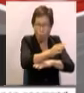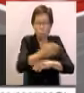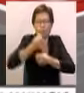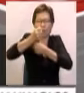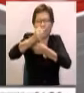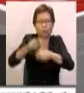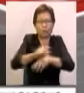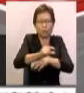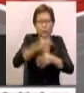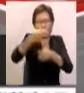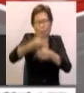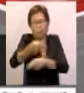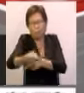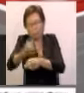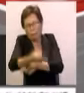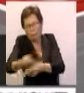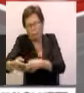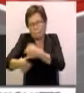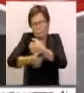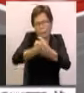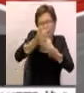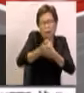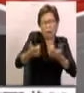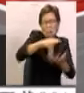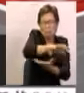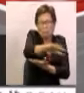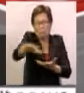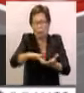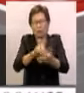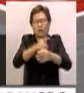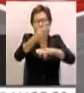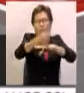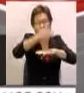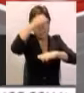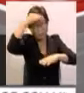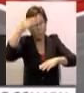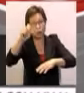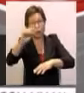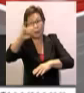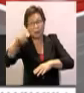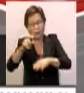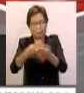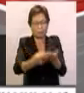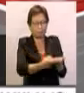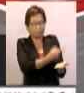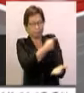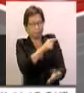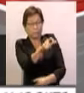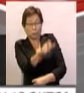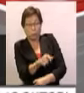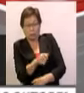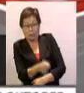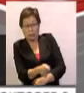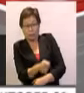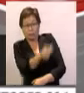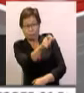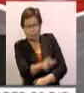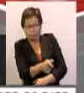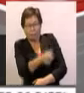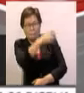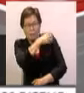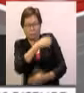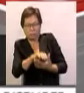menggunakan senjata berbahaya dalam insiden kekecohan di Kuil Sri Maha Mariaman, Subang Jaya minggu lalu. Seorang daripadanya merupakan